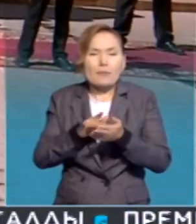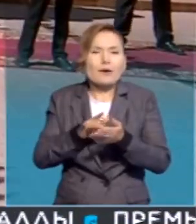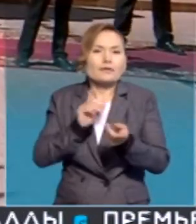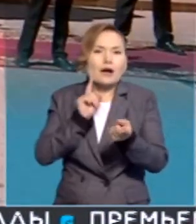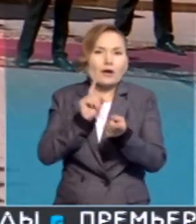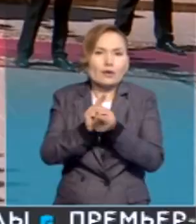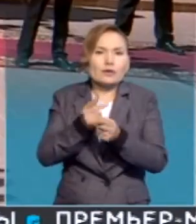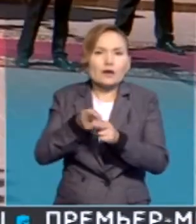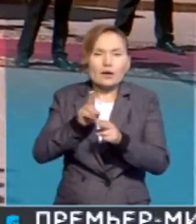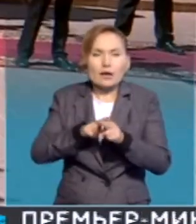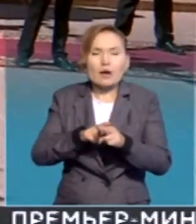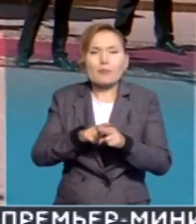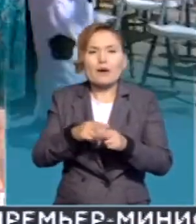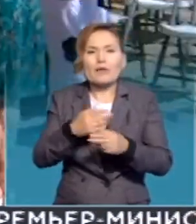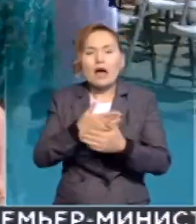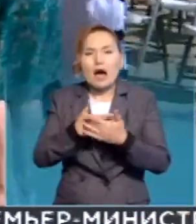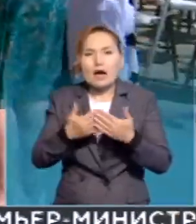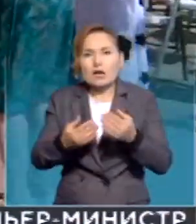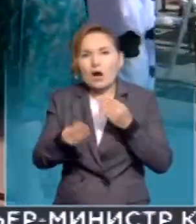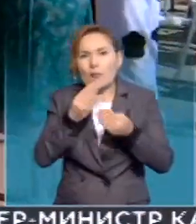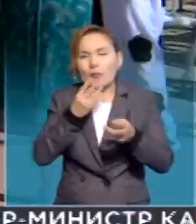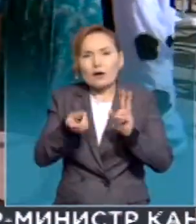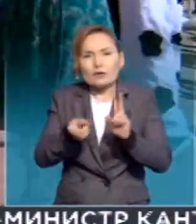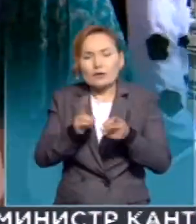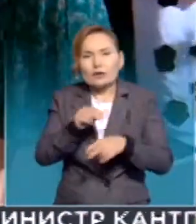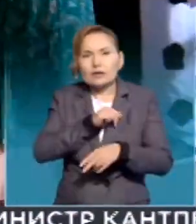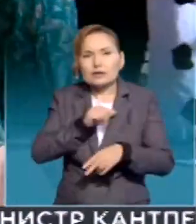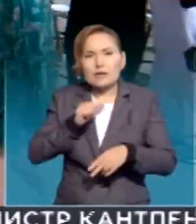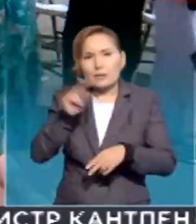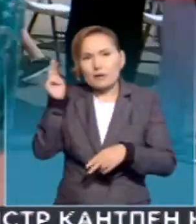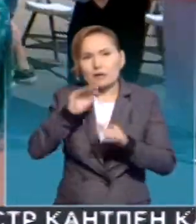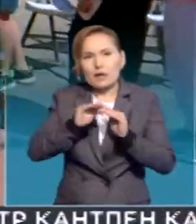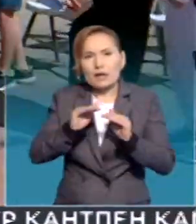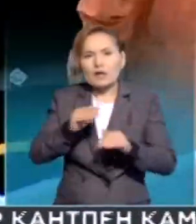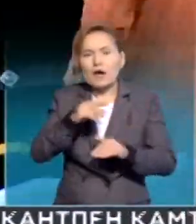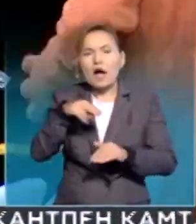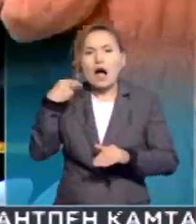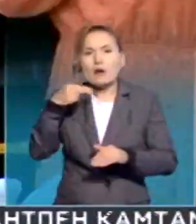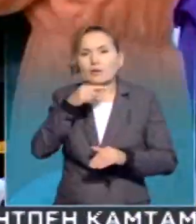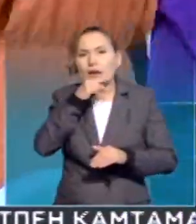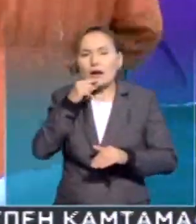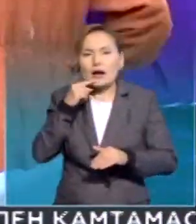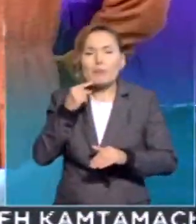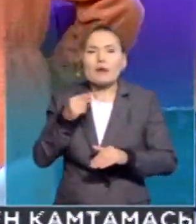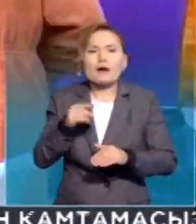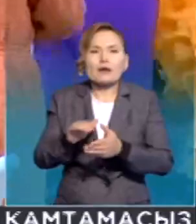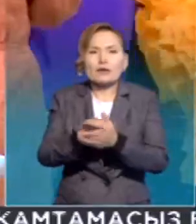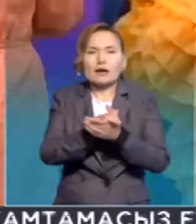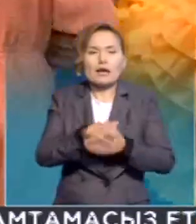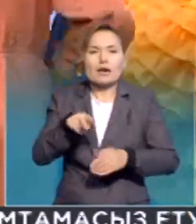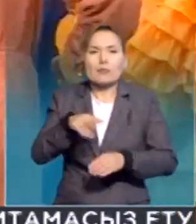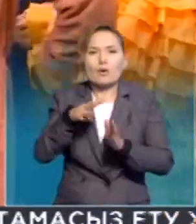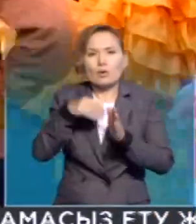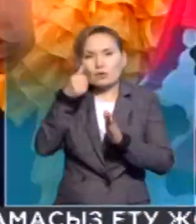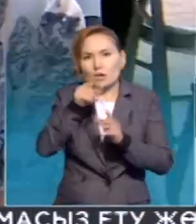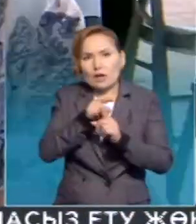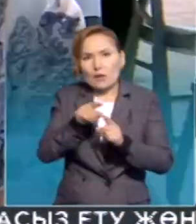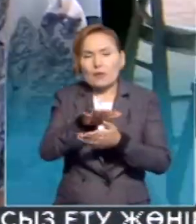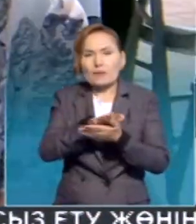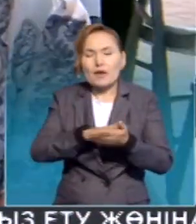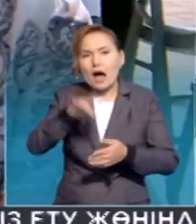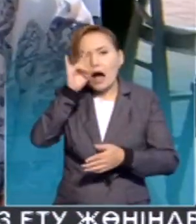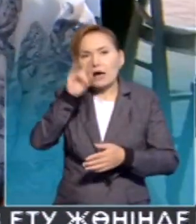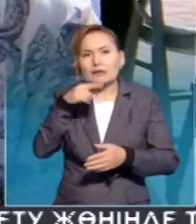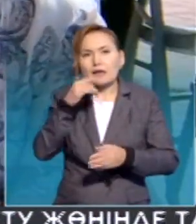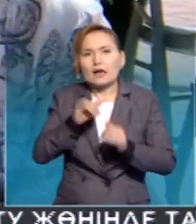қолөнер бұйымдарын дайындап, ұлттық тағам әзірлеуді де үйренеді. Жалпы Ақтөбе мен Ресей арасындағы екі жақты ынтымақтастық 2019 жылдан бері жалғасып келеді. Қазақ